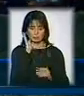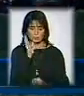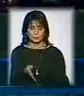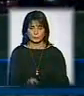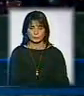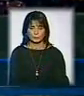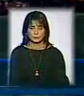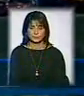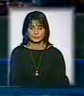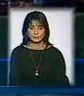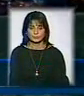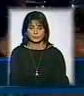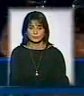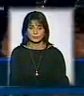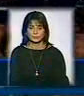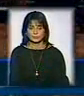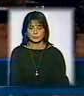აღდგება.